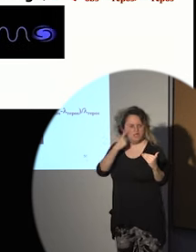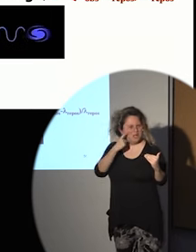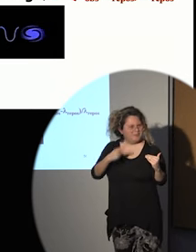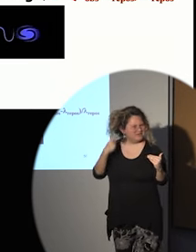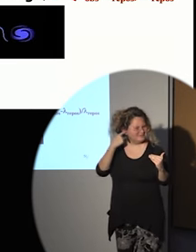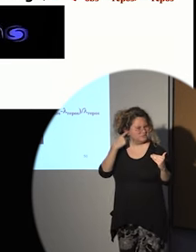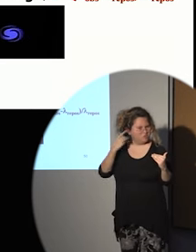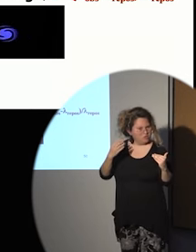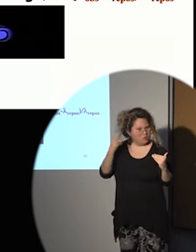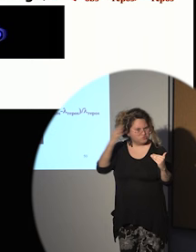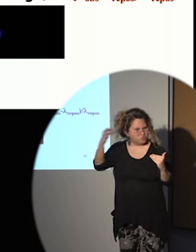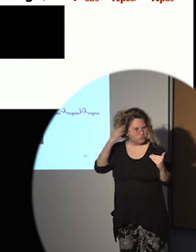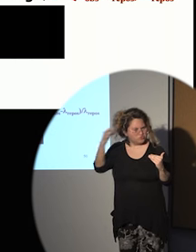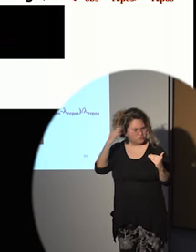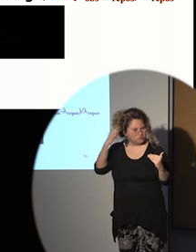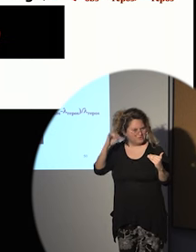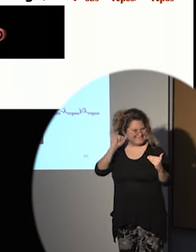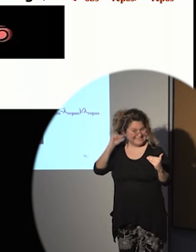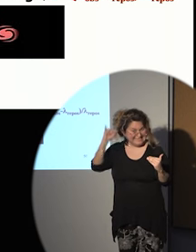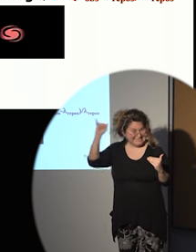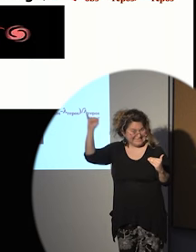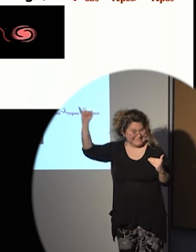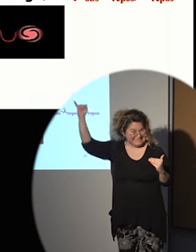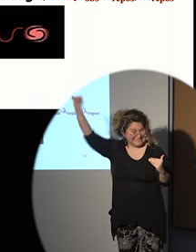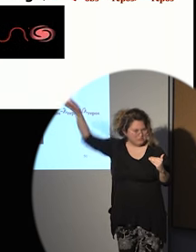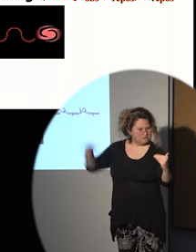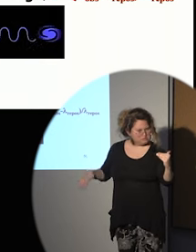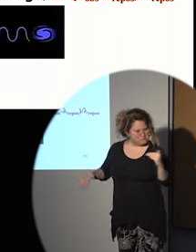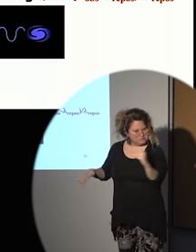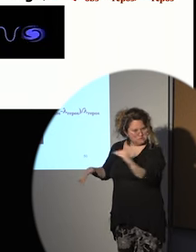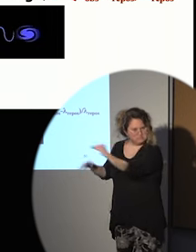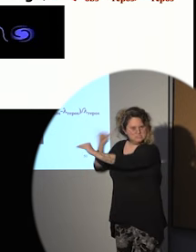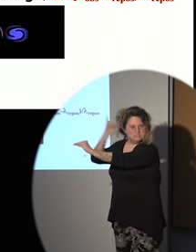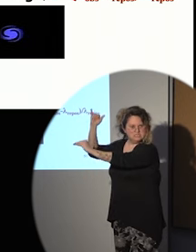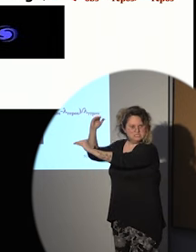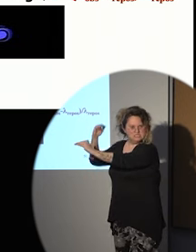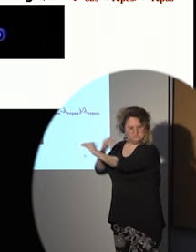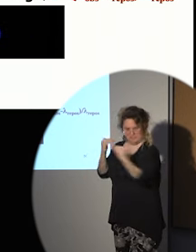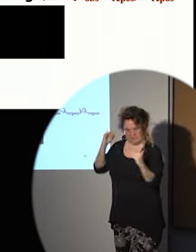aigu. Et quand une ambulance s'éloigne, le son devient de plus en plus grave.